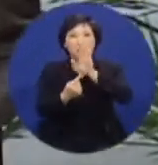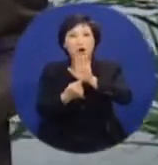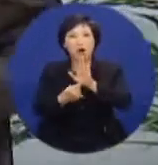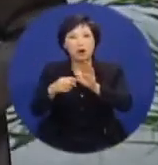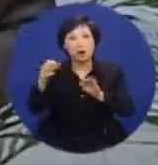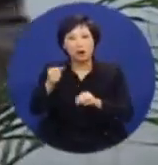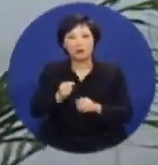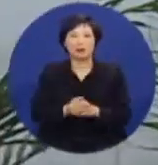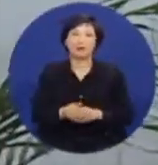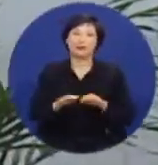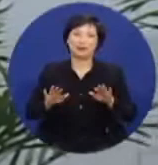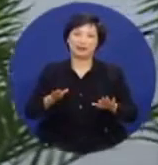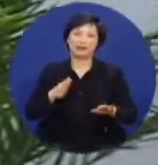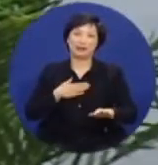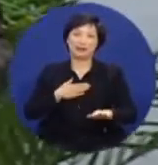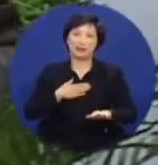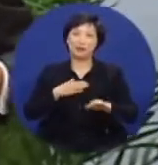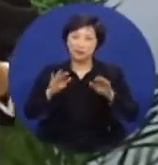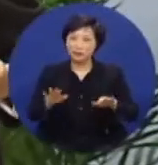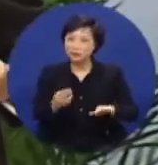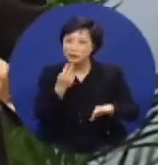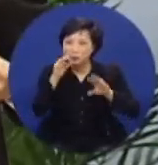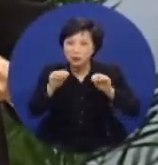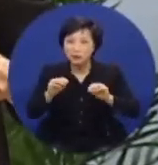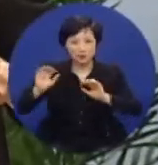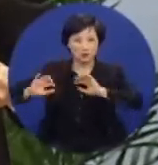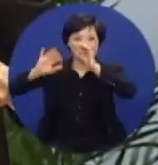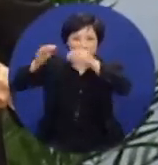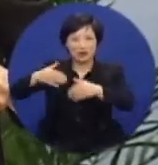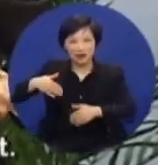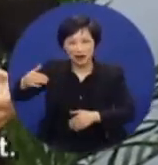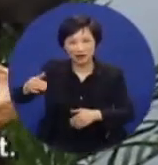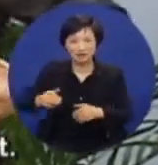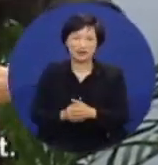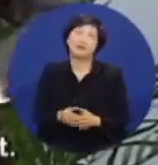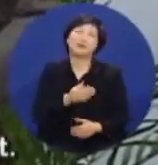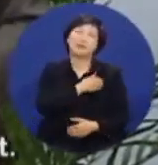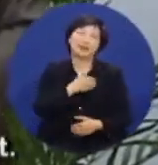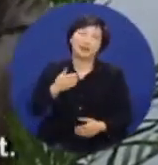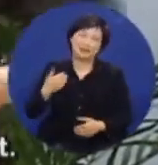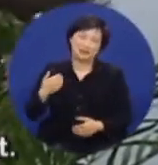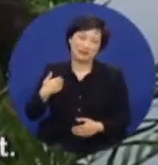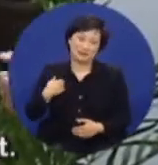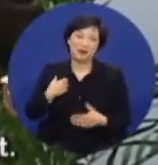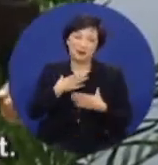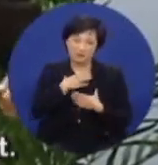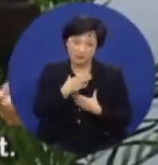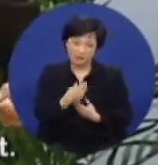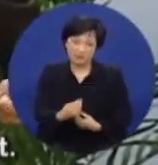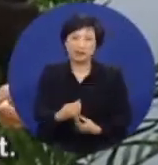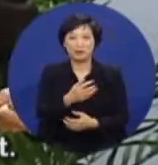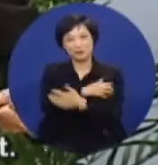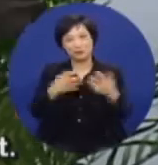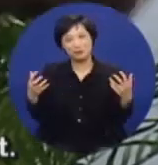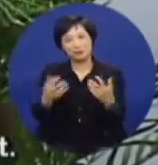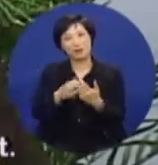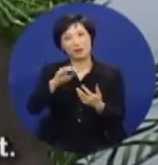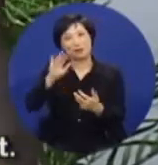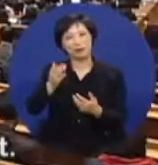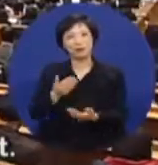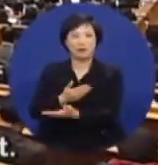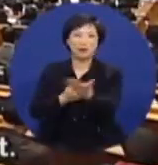나는 오늘 주고도 충북이 아 망 교과 인기 그 탕이 충 나게 된거